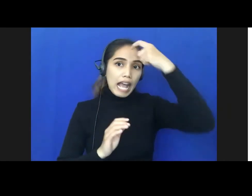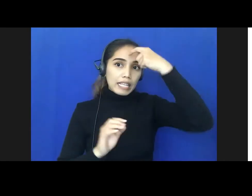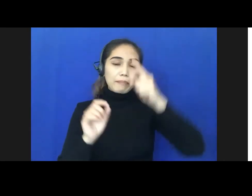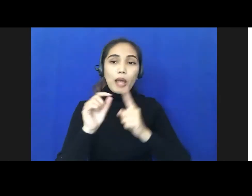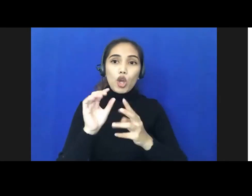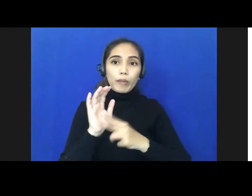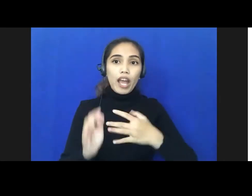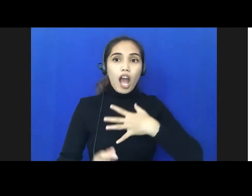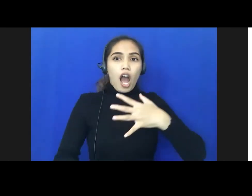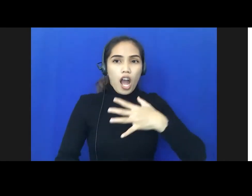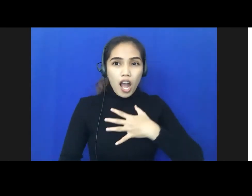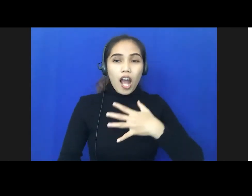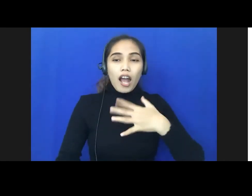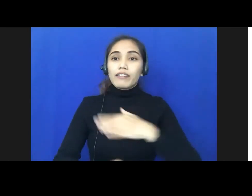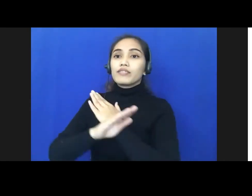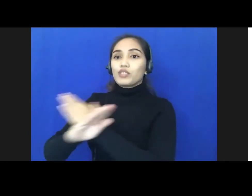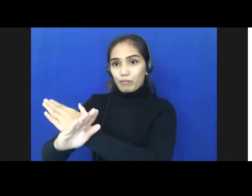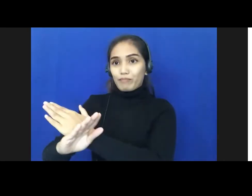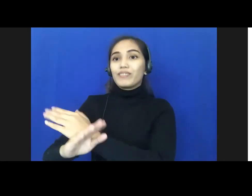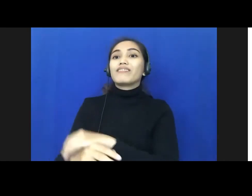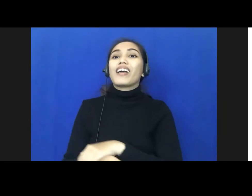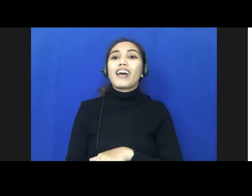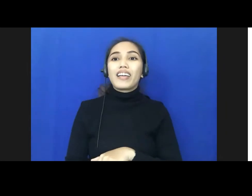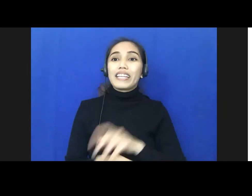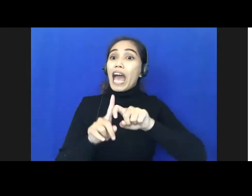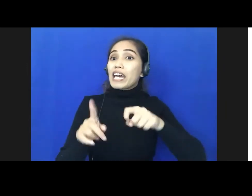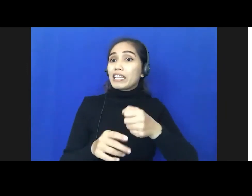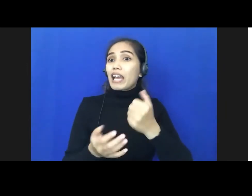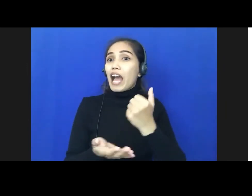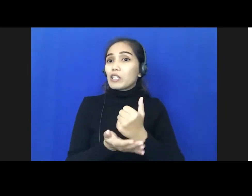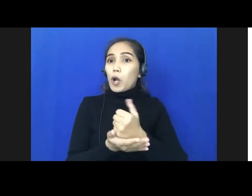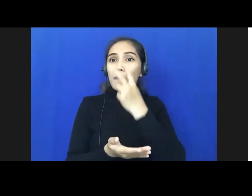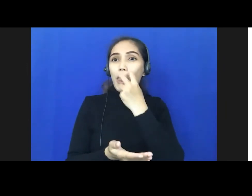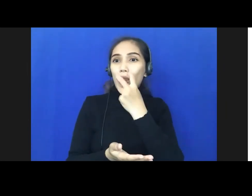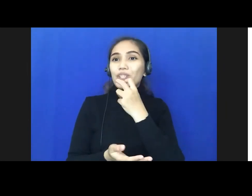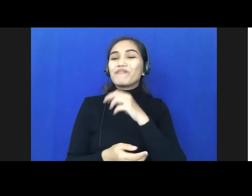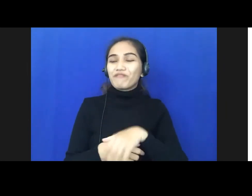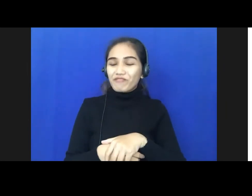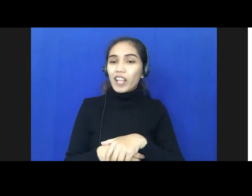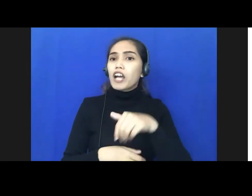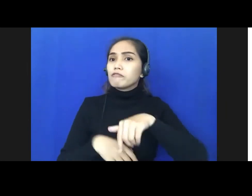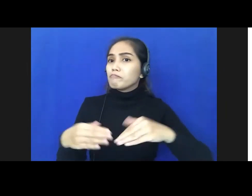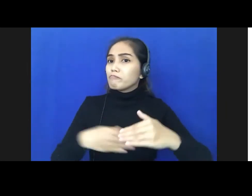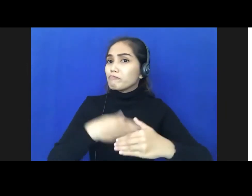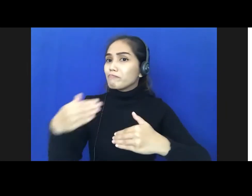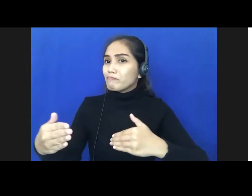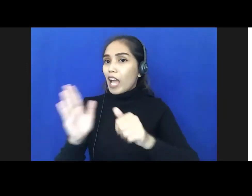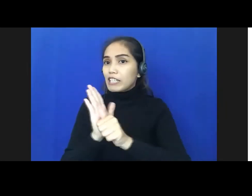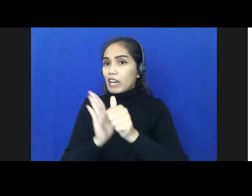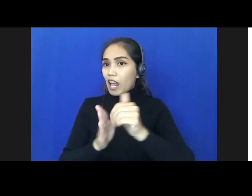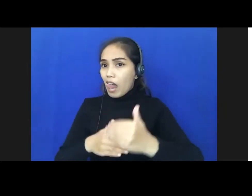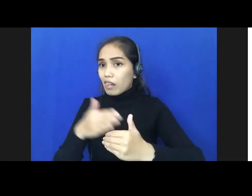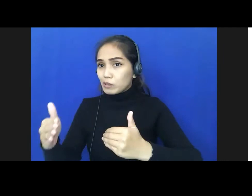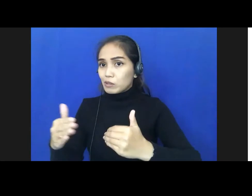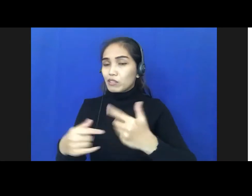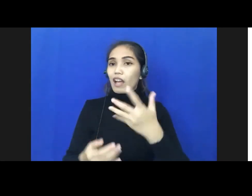Bandung. Selanjutnya kita akan menuju ke pokok acara kita, yaitu pemaparan dari